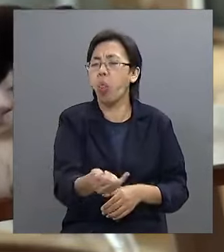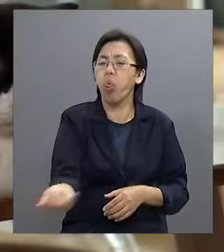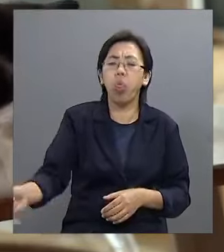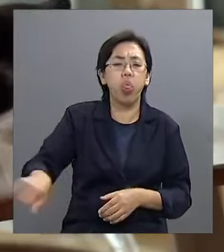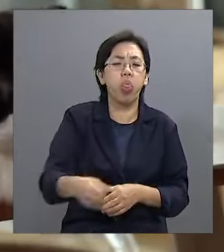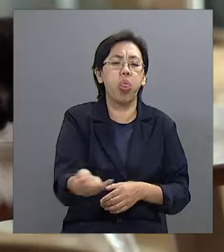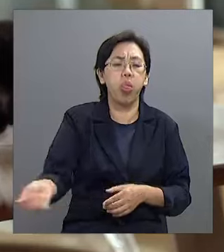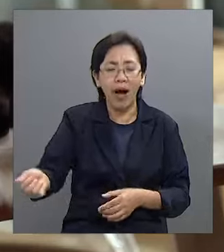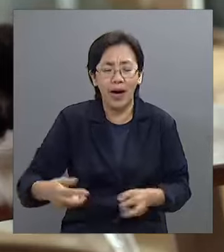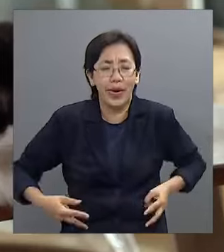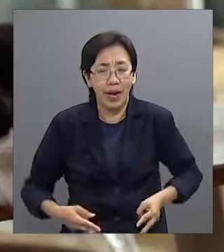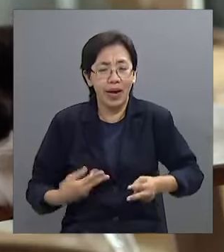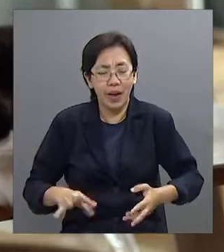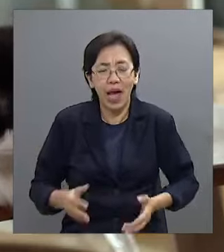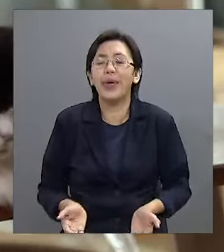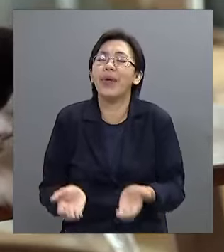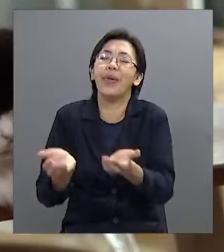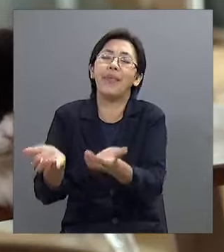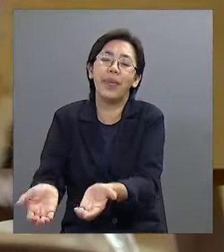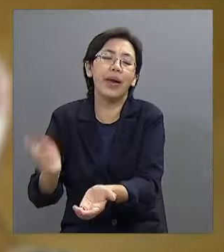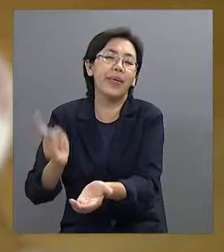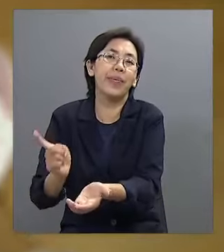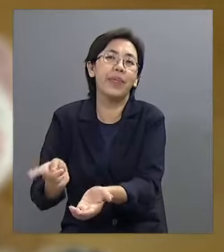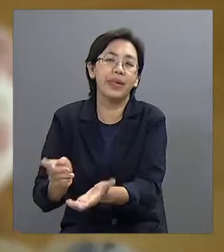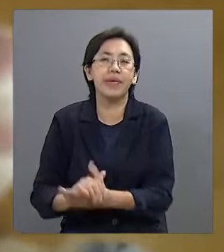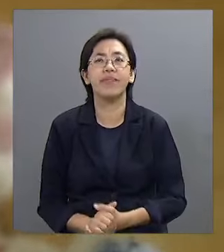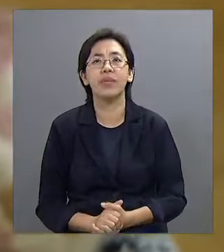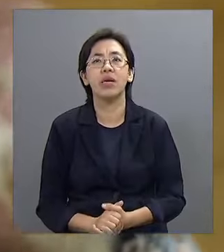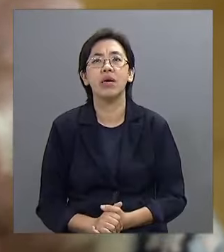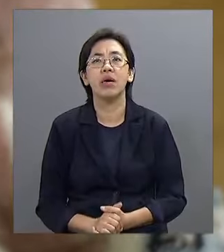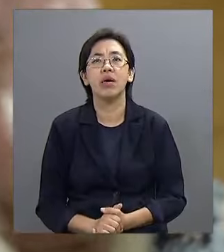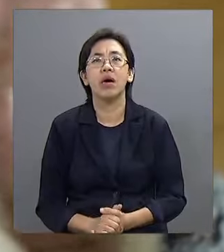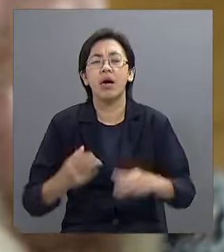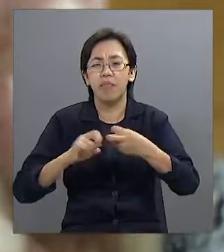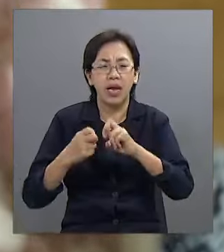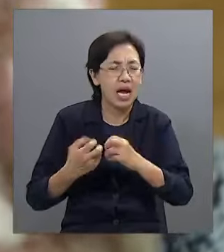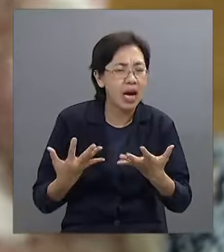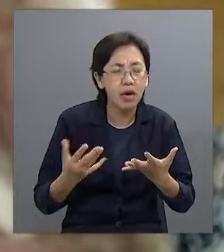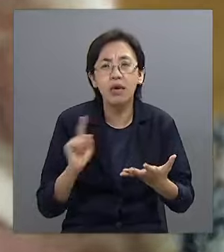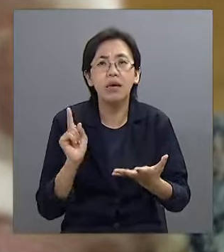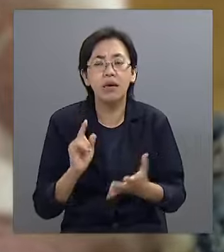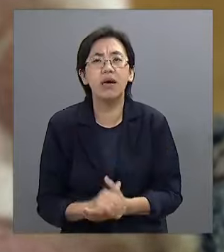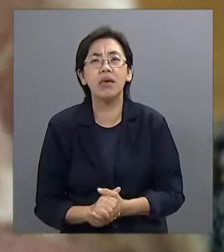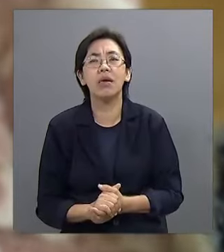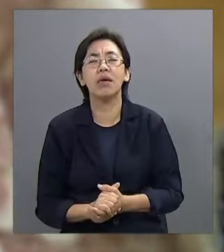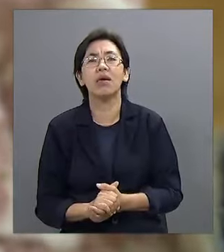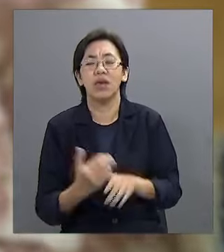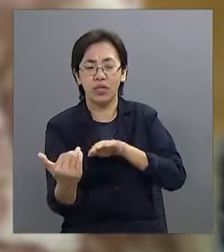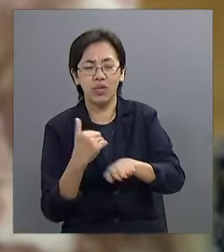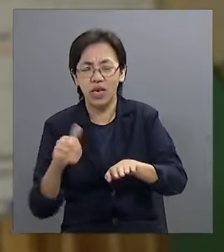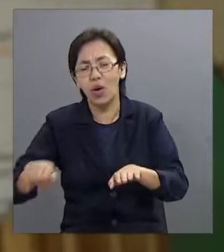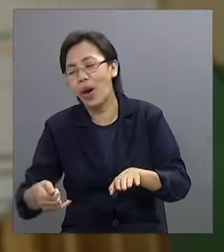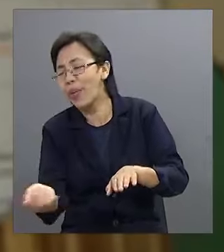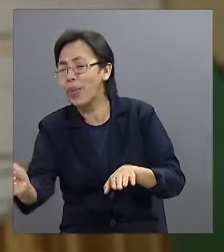ราต้องเอาเขากลับไปปล่อยอยู่ที่เดิมหรือว่าเขายังต้องไปเผชิญชีวิตแบบอยู่ข้างถนนเหมือนเดิมอะไรอย่างเงี้ยค่ะตราบใดที่เ